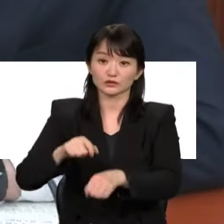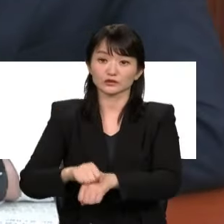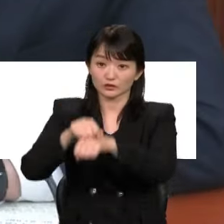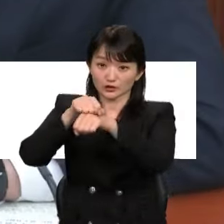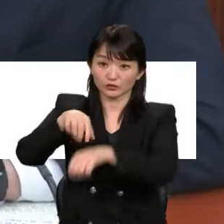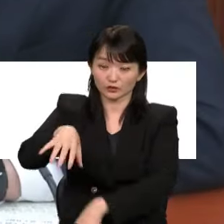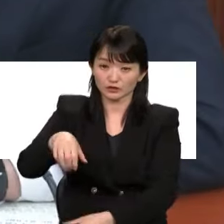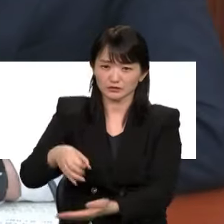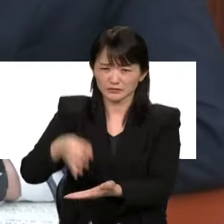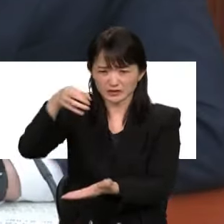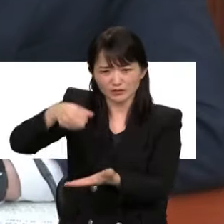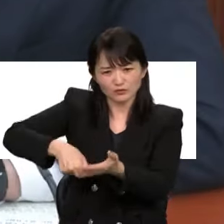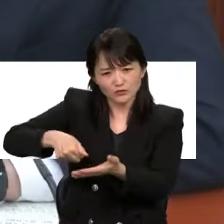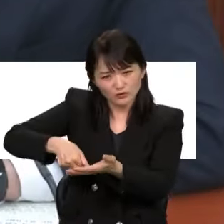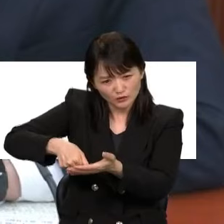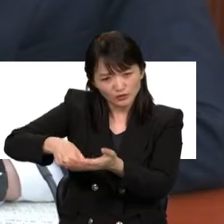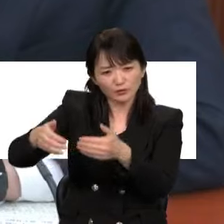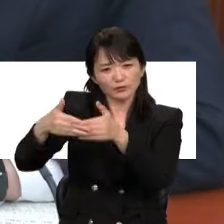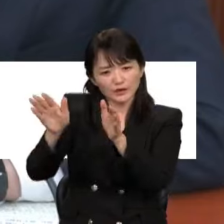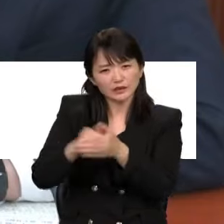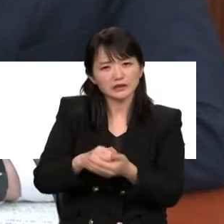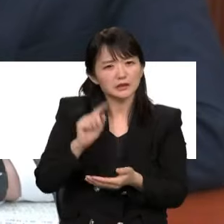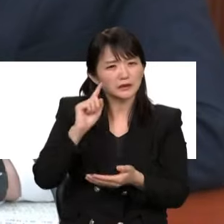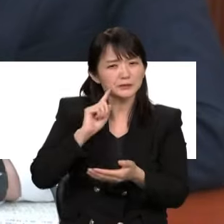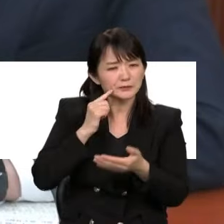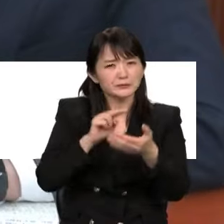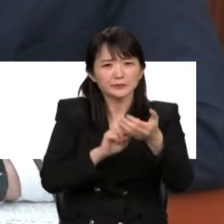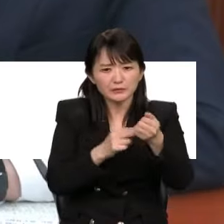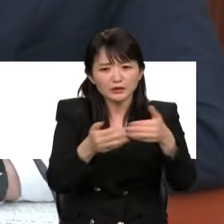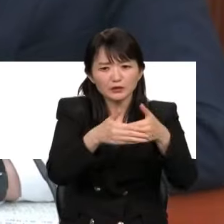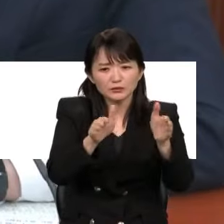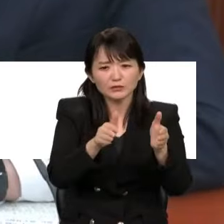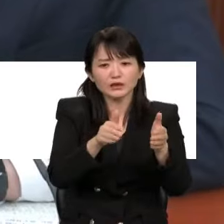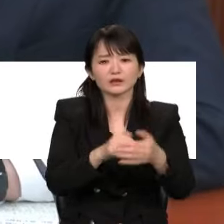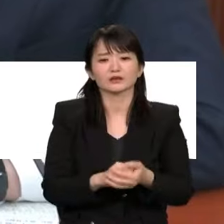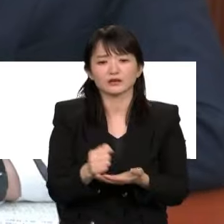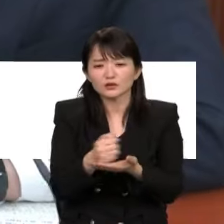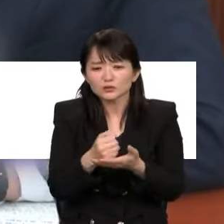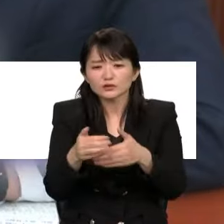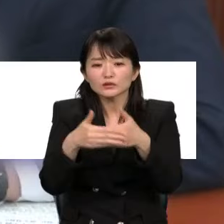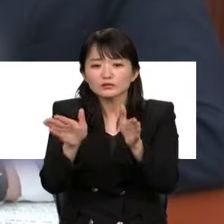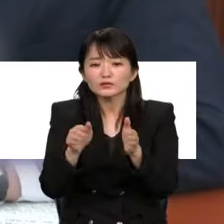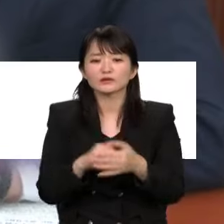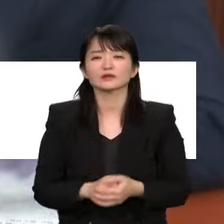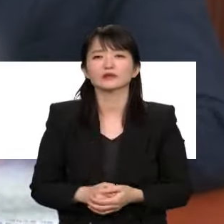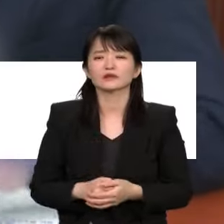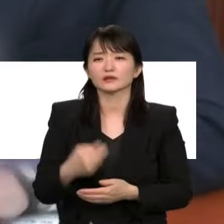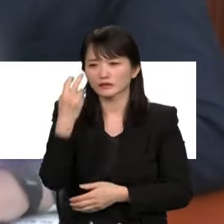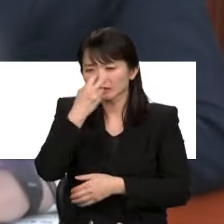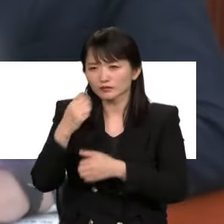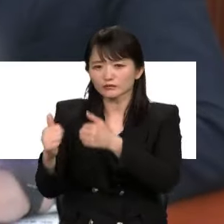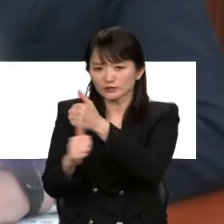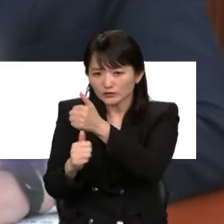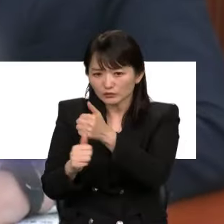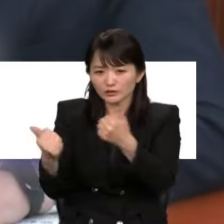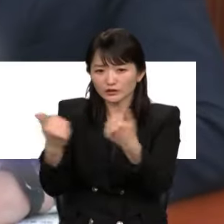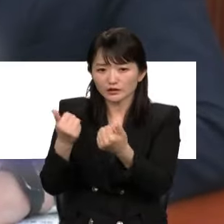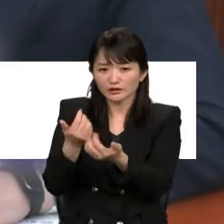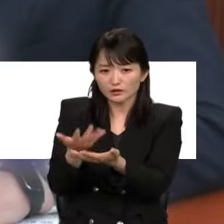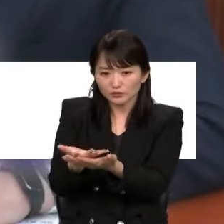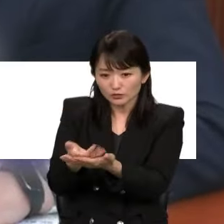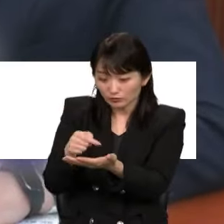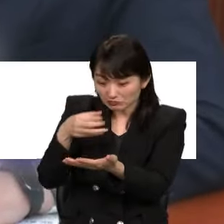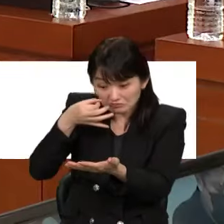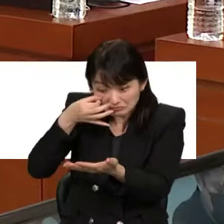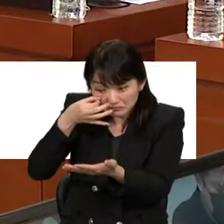명품방인지 아니면 미용방인지 아니면 주술방인지 최소한 감사위원회 회의록을 저희가 봐야